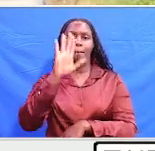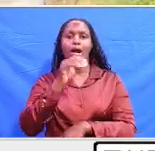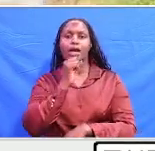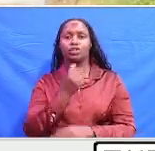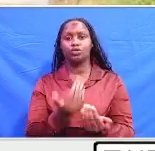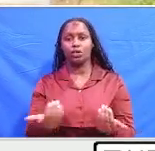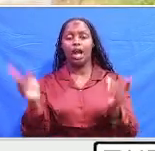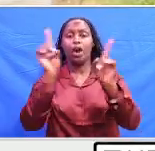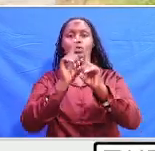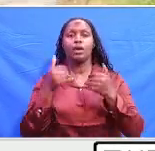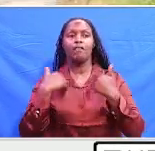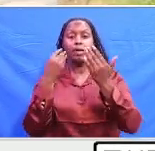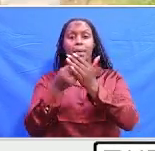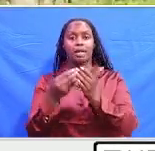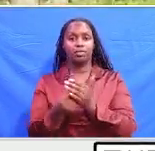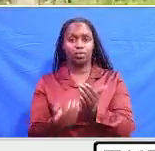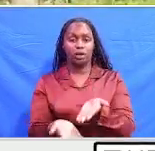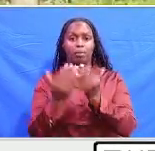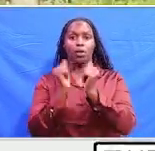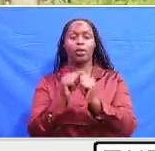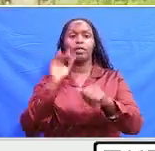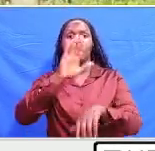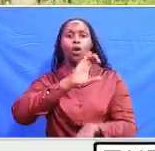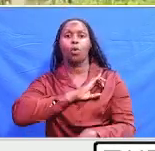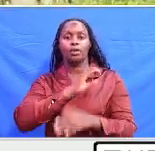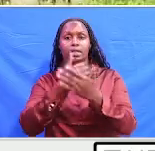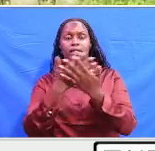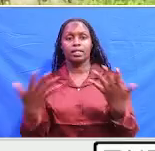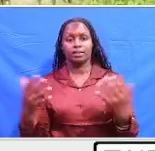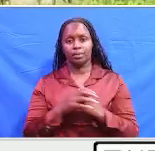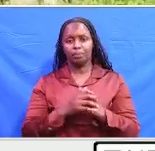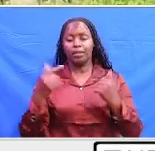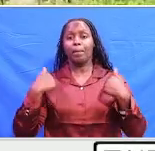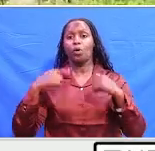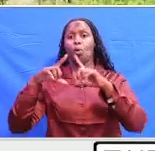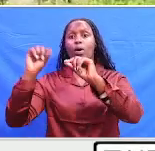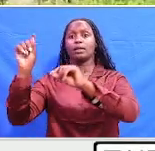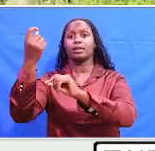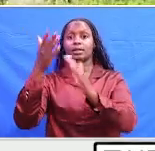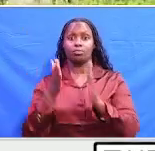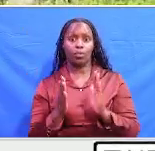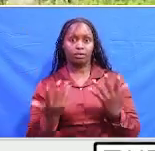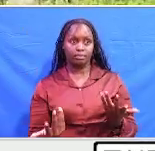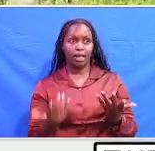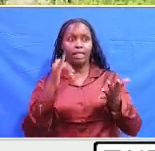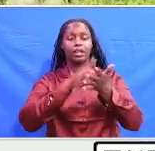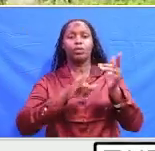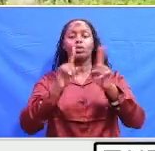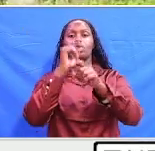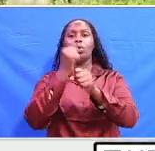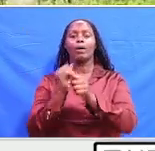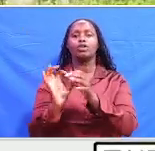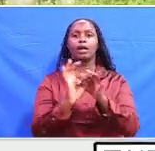hela za kutumia kwa mahitaji ya kila siku. Nitaambia hii watu wetu wa Kenya, jaribu mkujeni, twende sisi wote pamoja